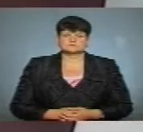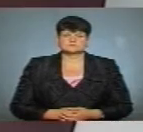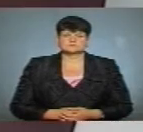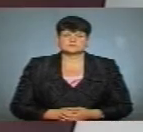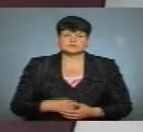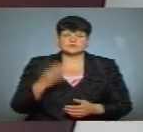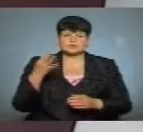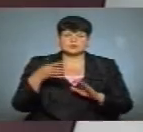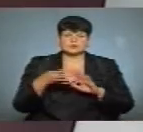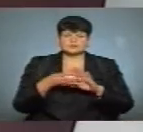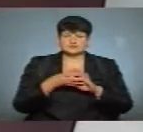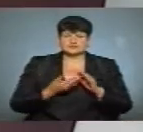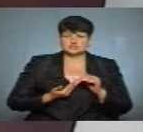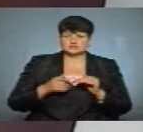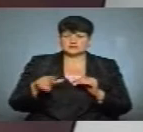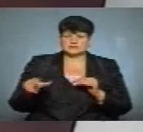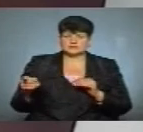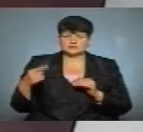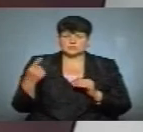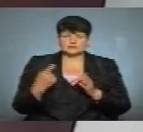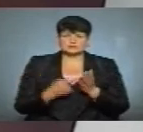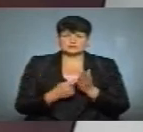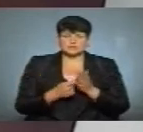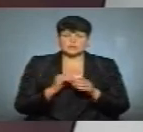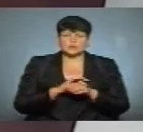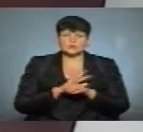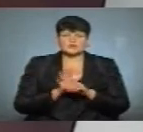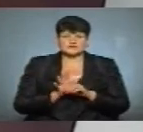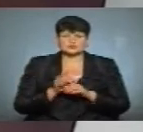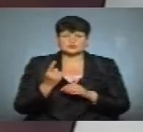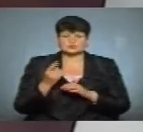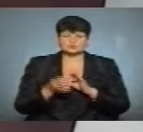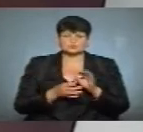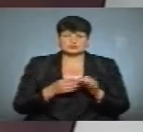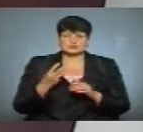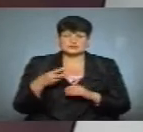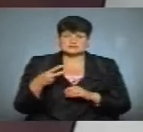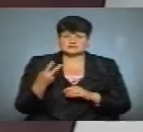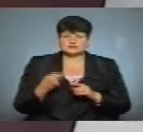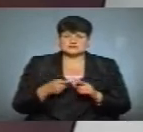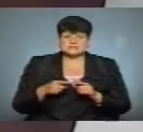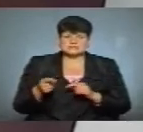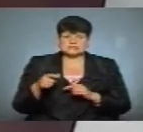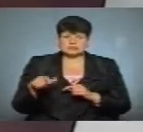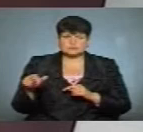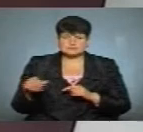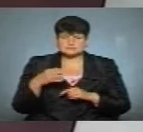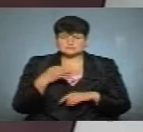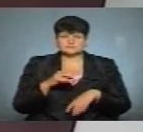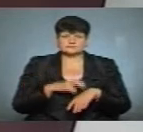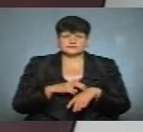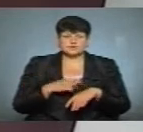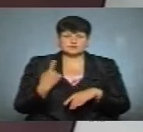У 49 жителів Тернопільщини підтвердили коронавірус за добу. 32 із них – тернополян, розповів епідеміолог